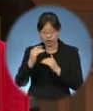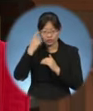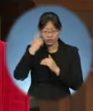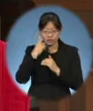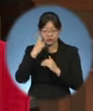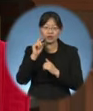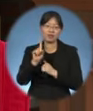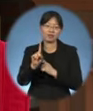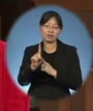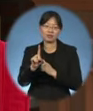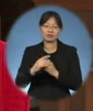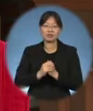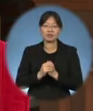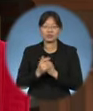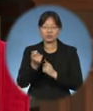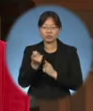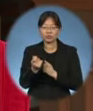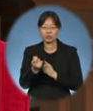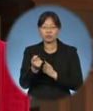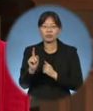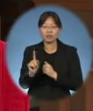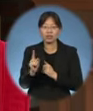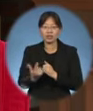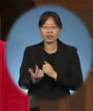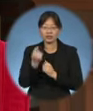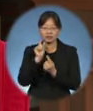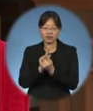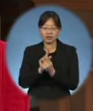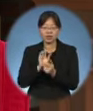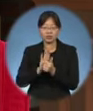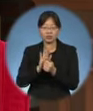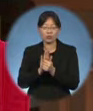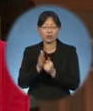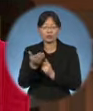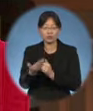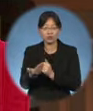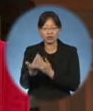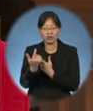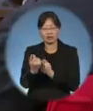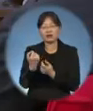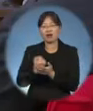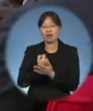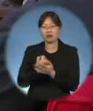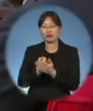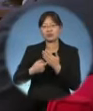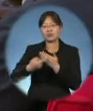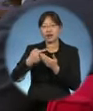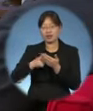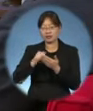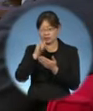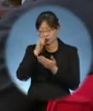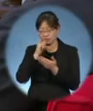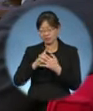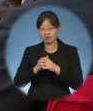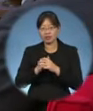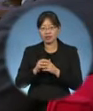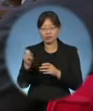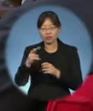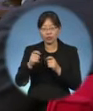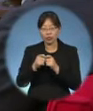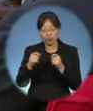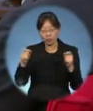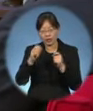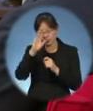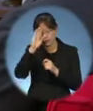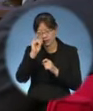한 가지가 조금 더 이분을 일찍 만나서 도와드렸다면 이라는 아하. 아쉬움이 남습니다. 예, 예. 특히 만성화된